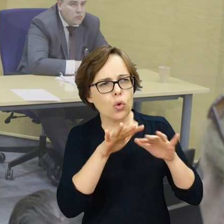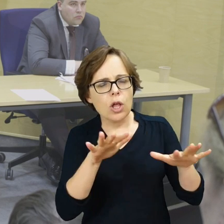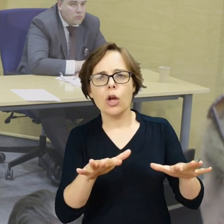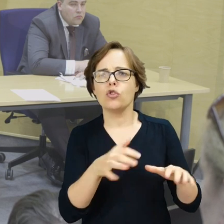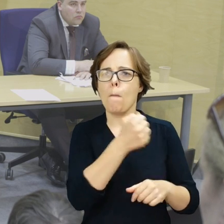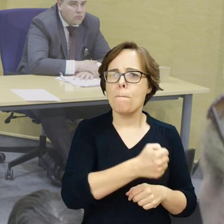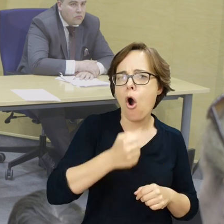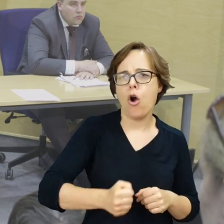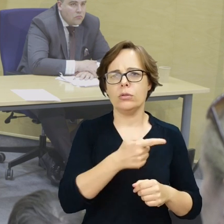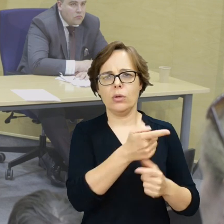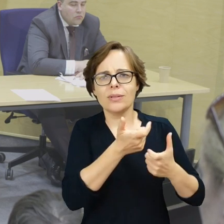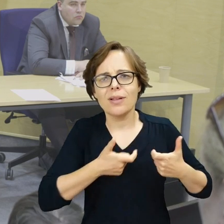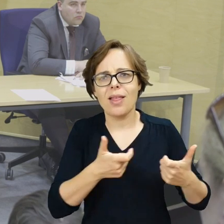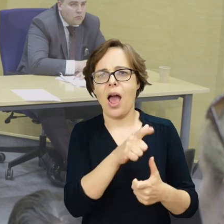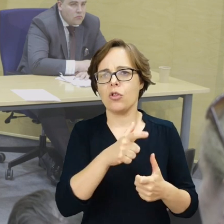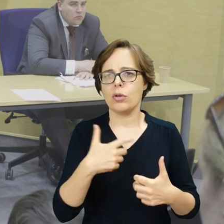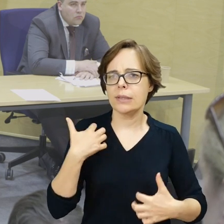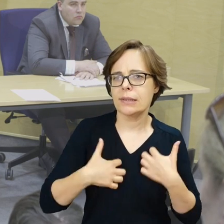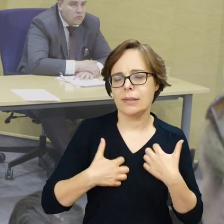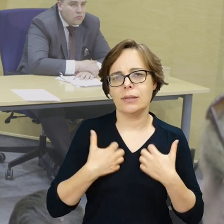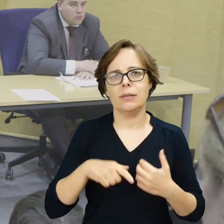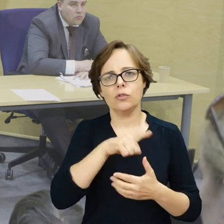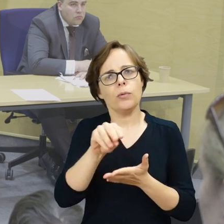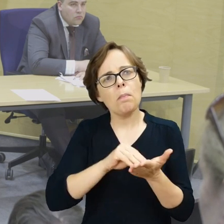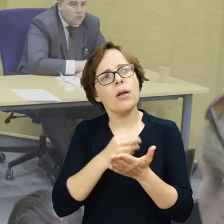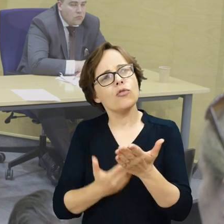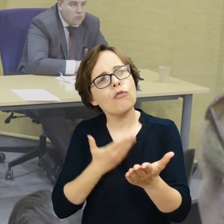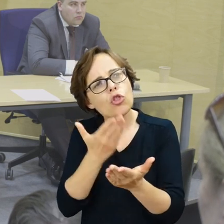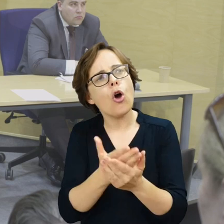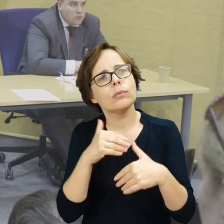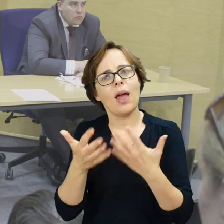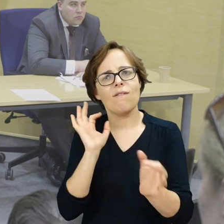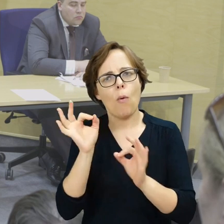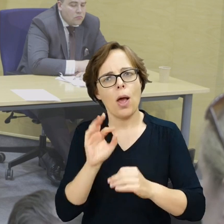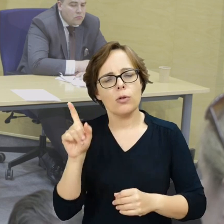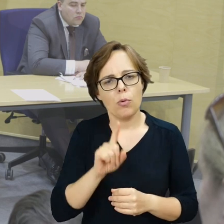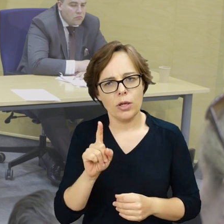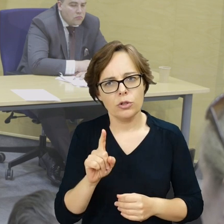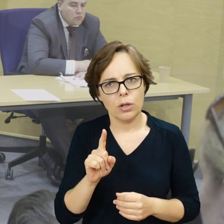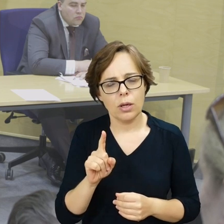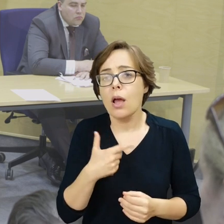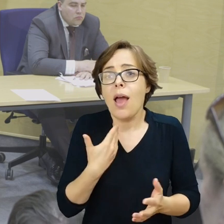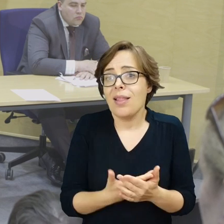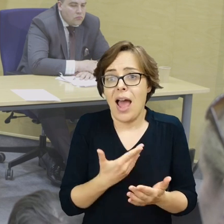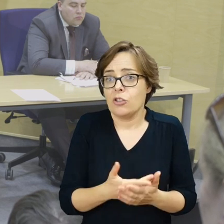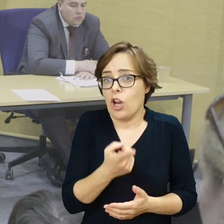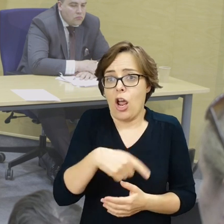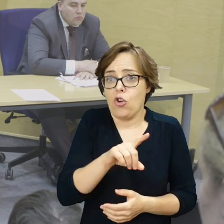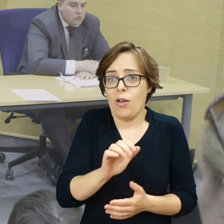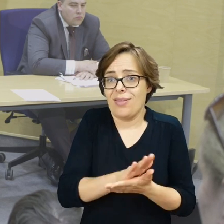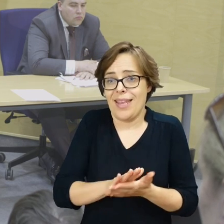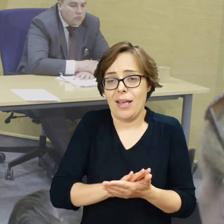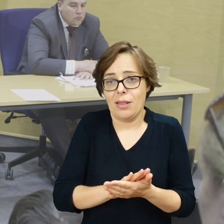sfrustrowanych wykonywaniem, pisaniem wniosków o udostępnienie informacji publicznej, to dlaczego żaden z nich w ramach